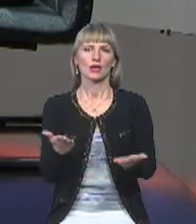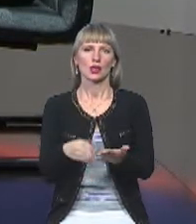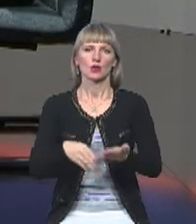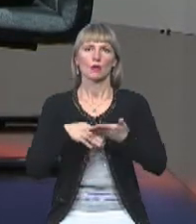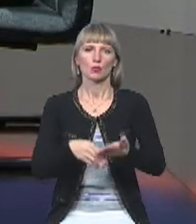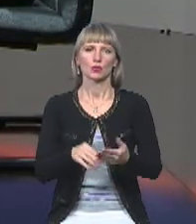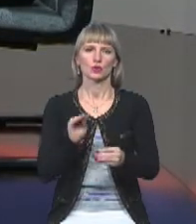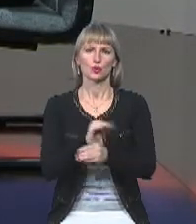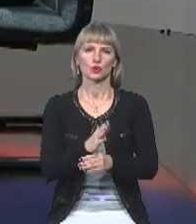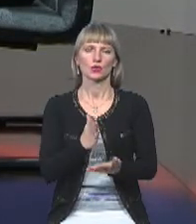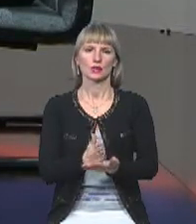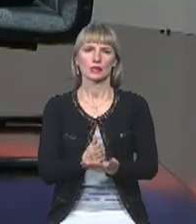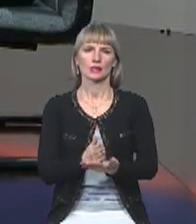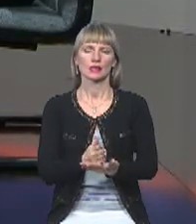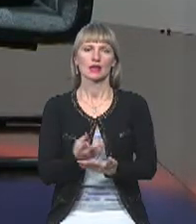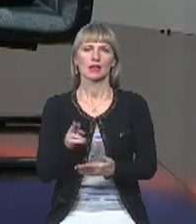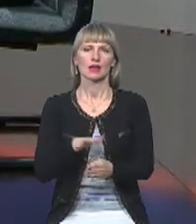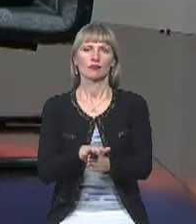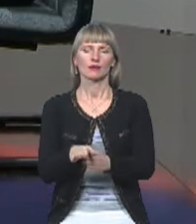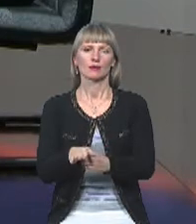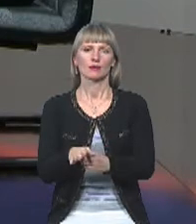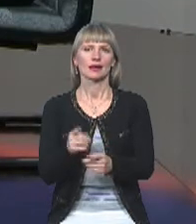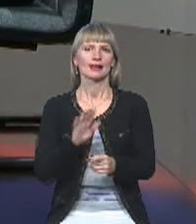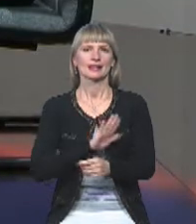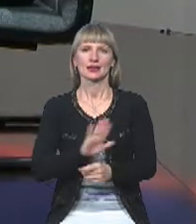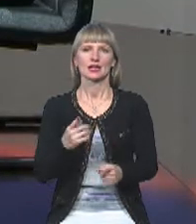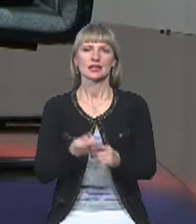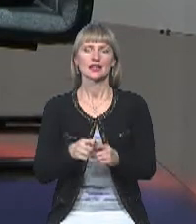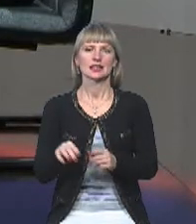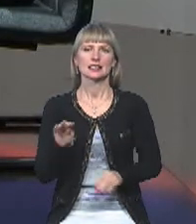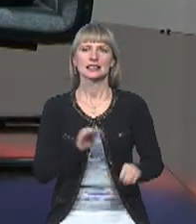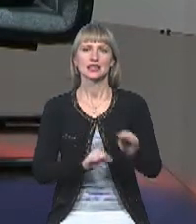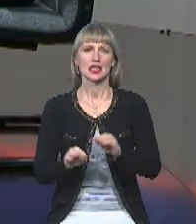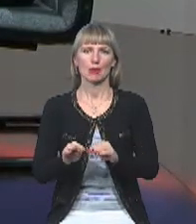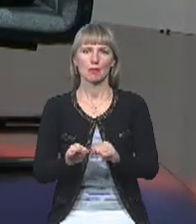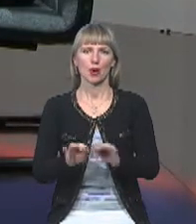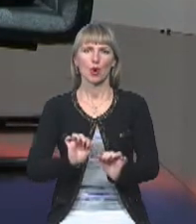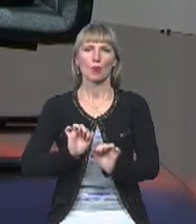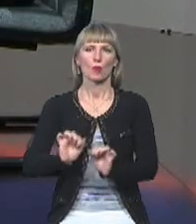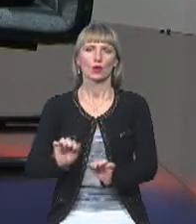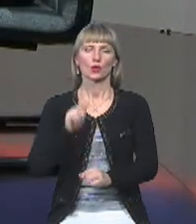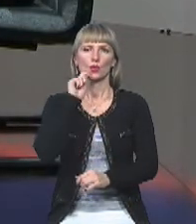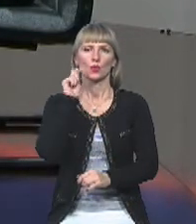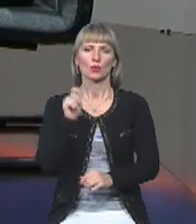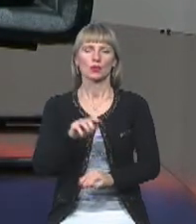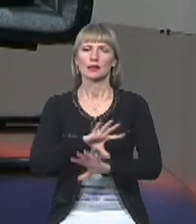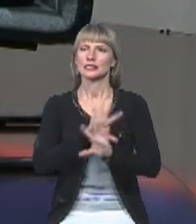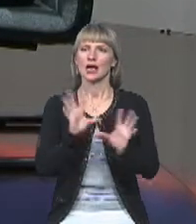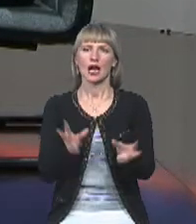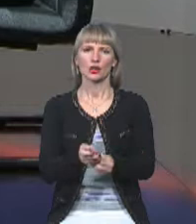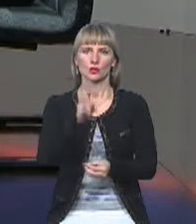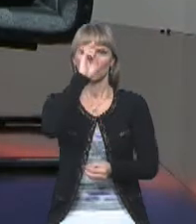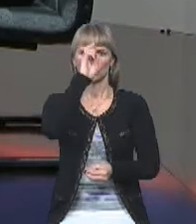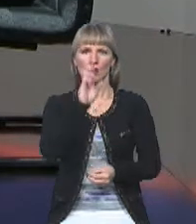допоміжною структурою для здійснення цих своїх функцій? Ні, це система оборони України. Загальнодержавна.